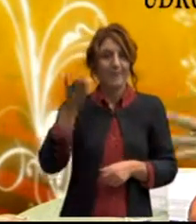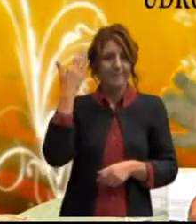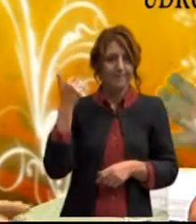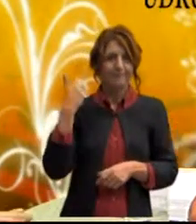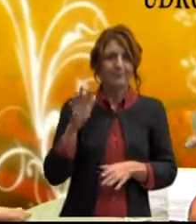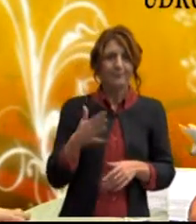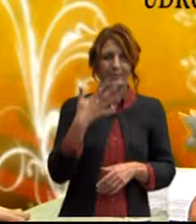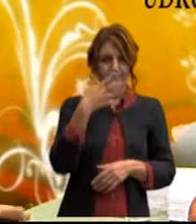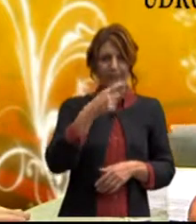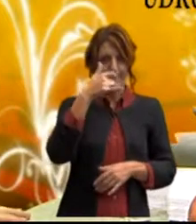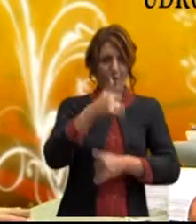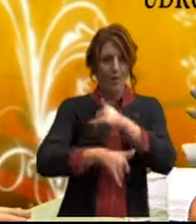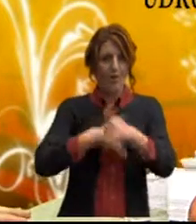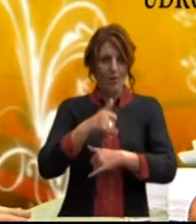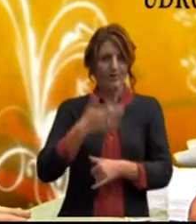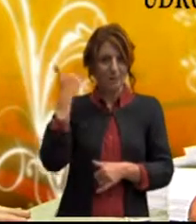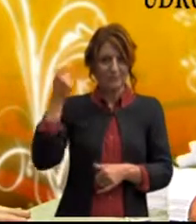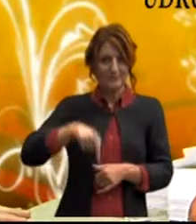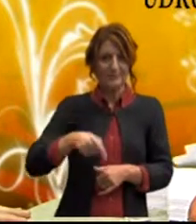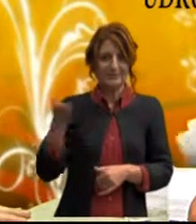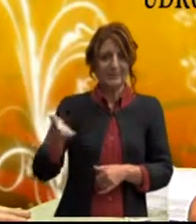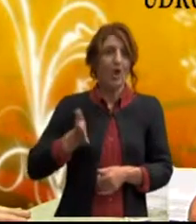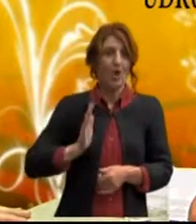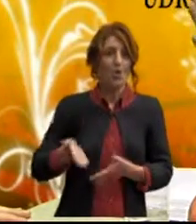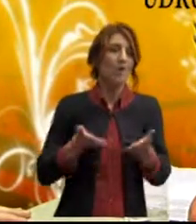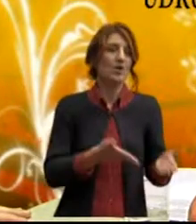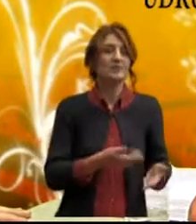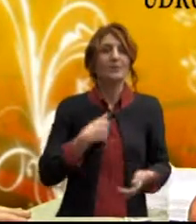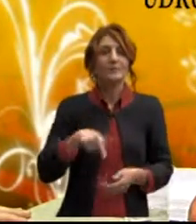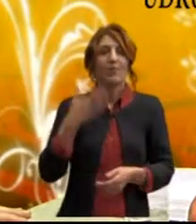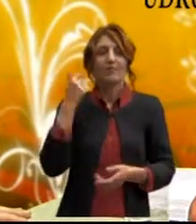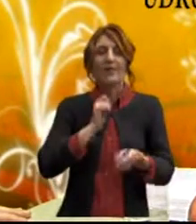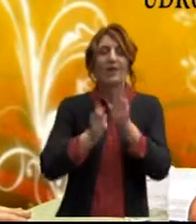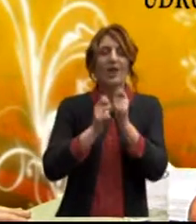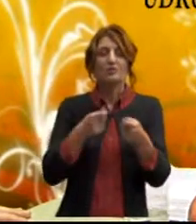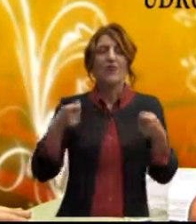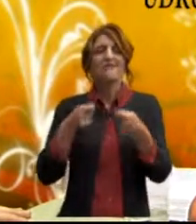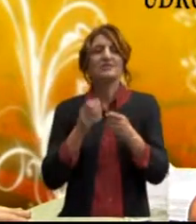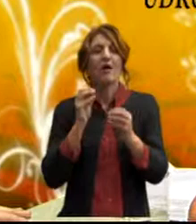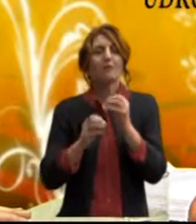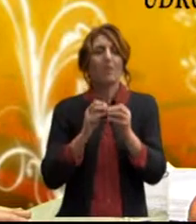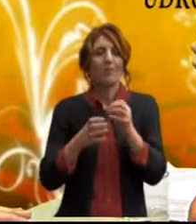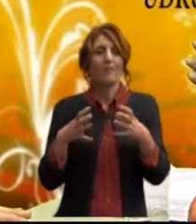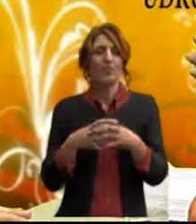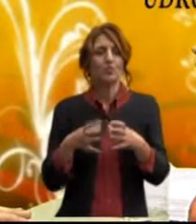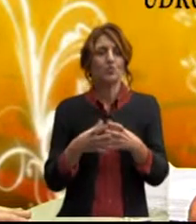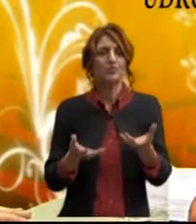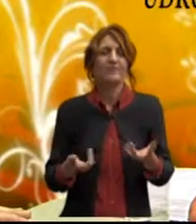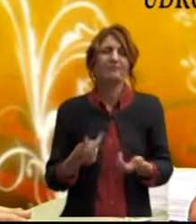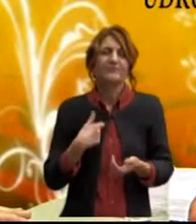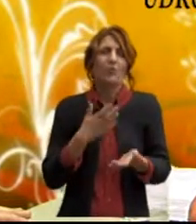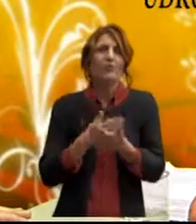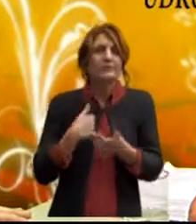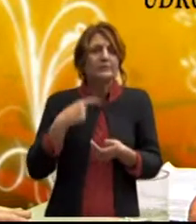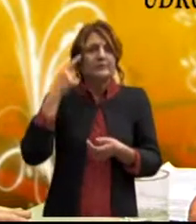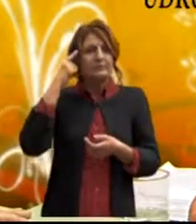u jednoj takvoj sličnoj emisiji, i smo govorili o problemu društva. Jer uvijek se pitam da li sam